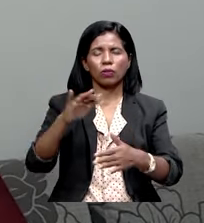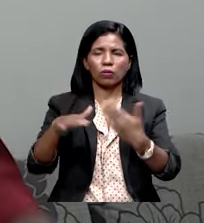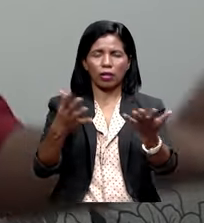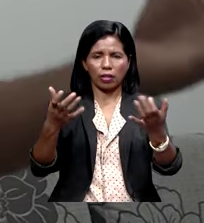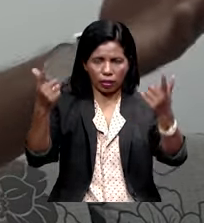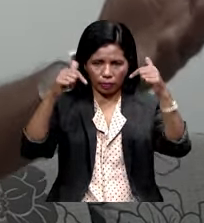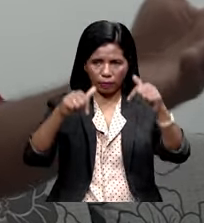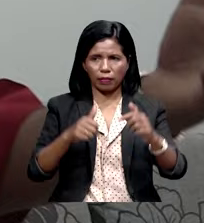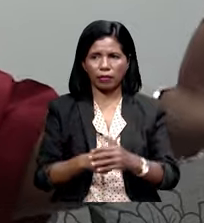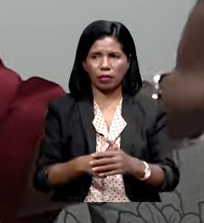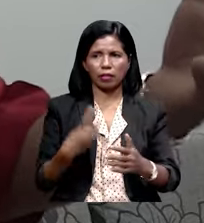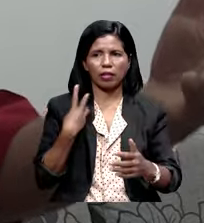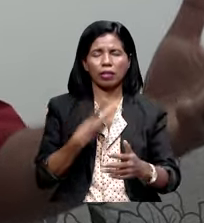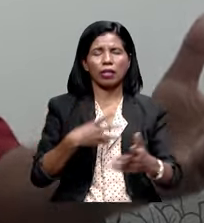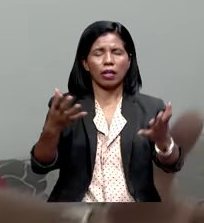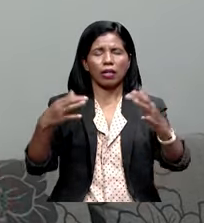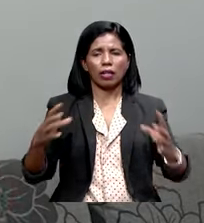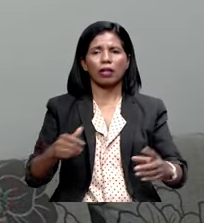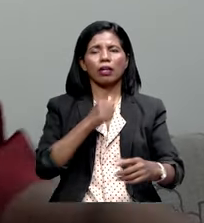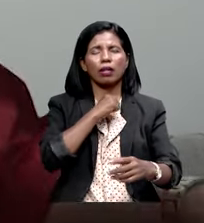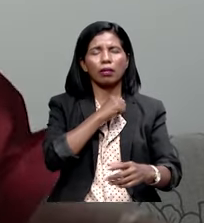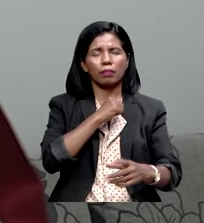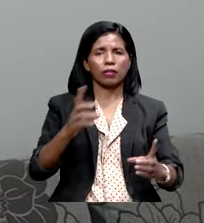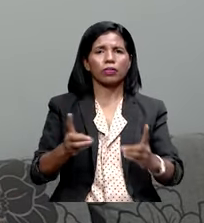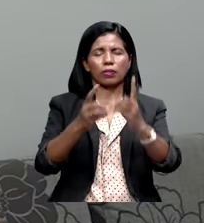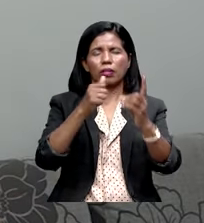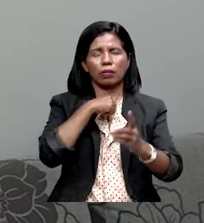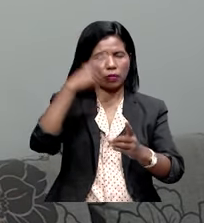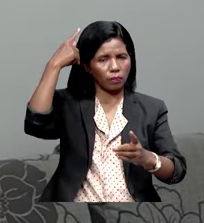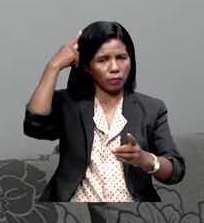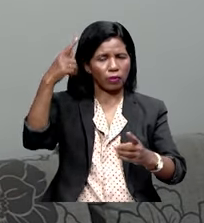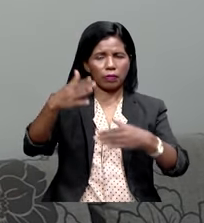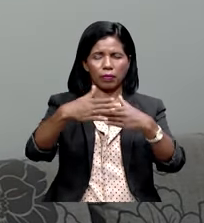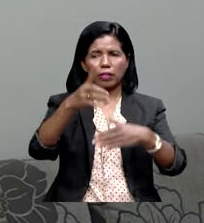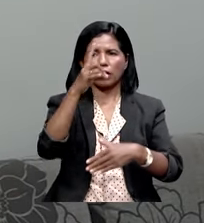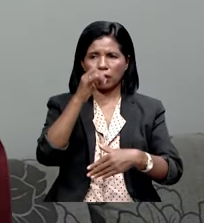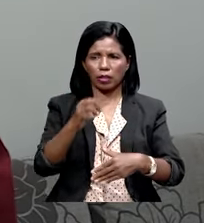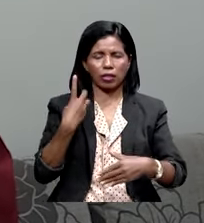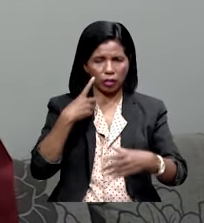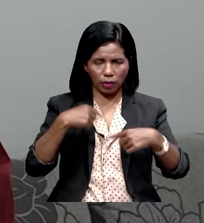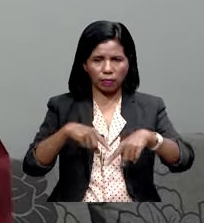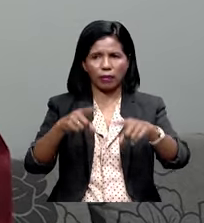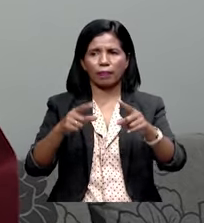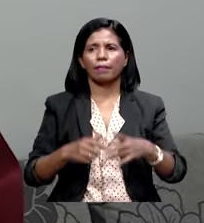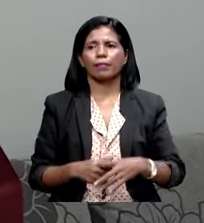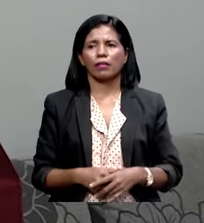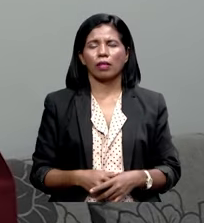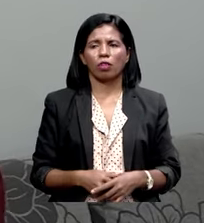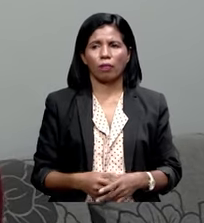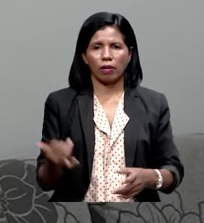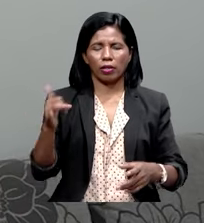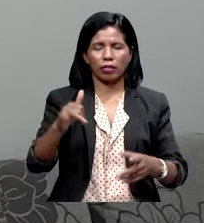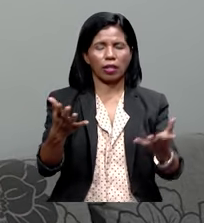di Kapan kita mau bertemu paus jauh di Vatikan Roma ini dekat di Dili kita pergi ke sana atas alasan itu mereka